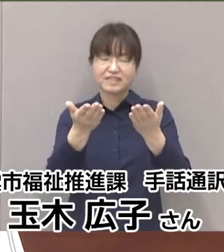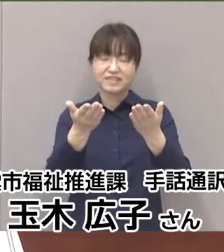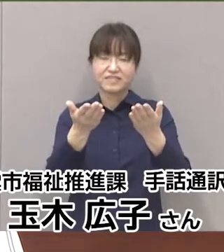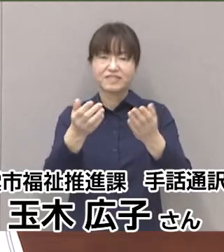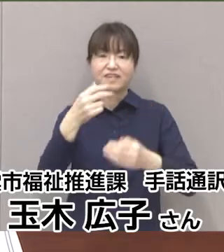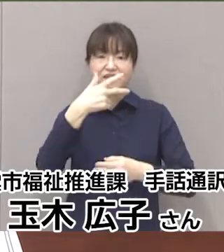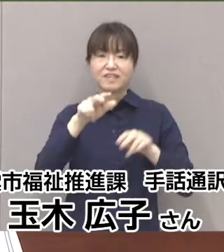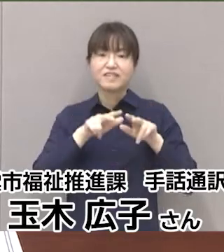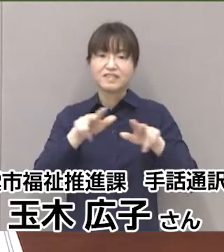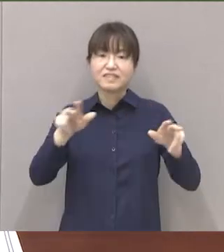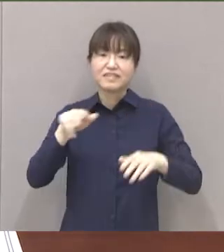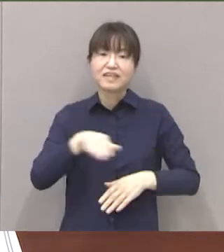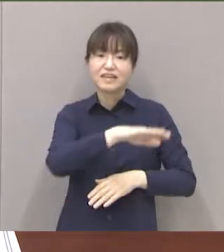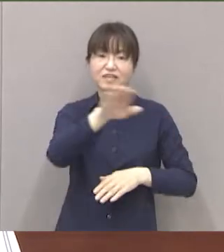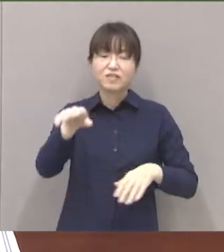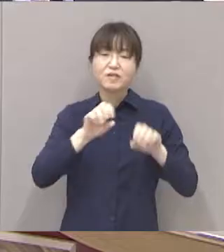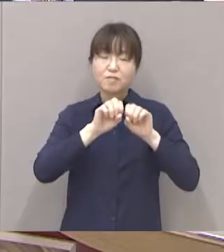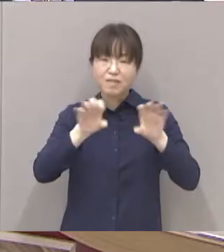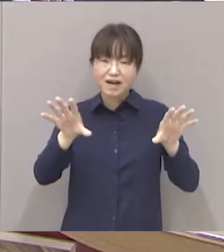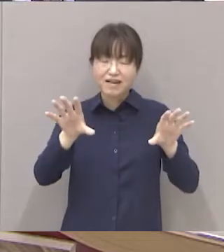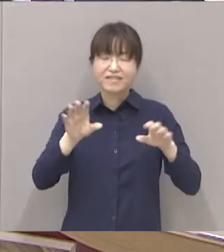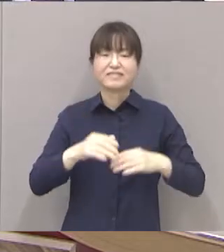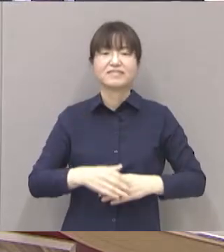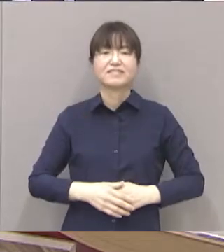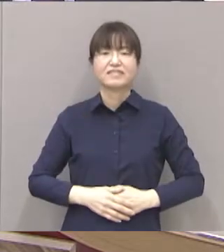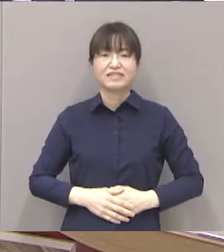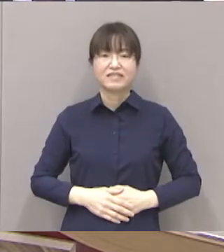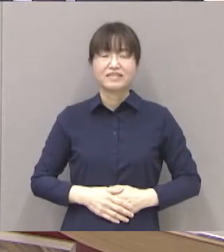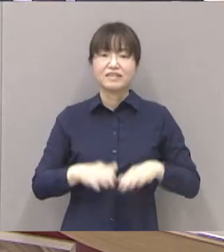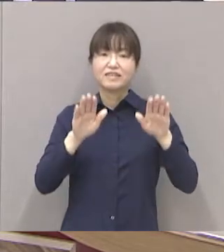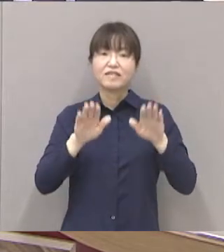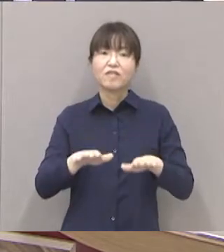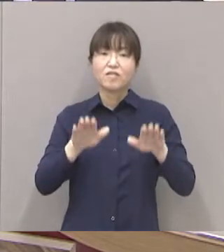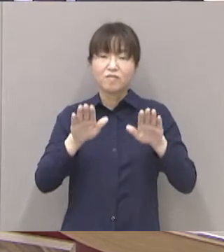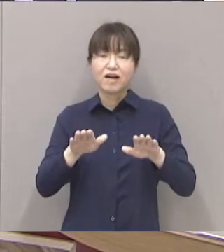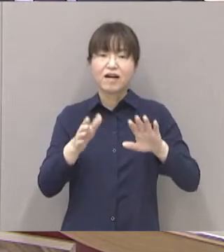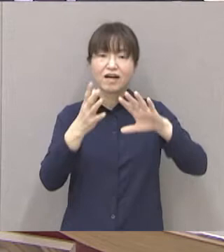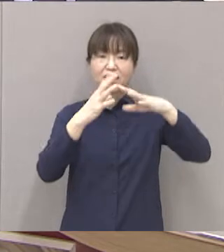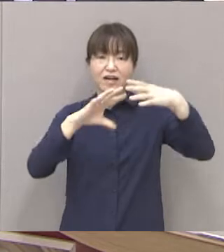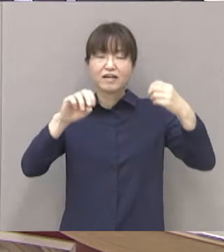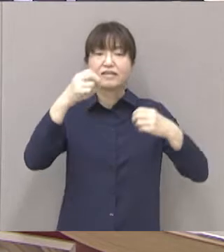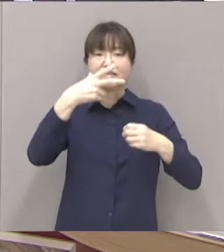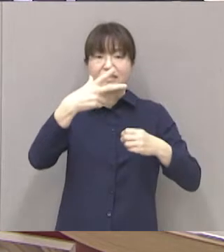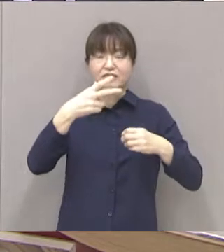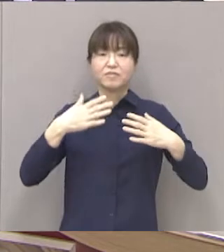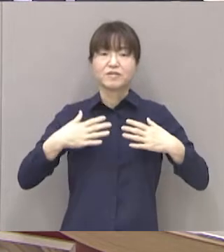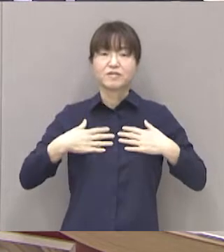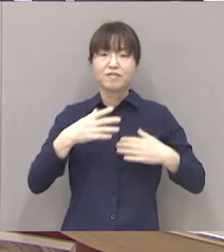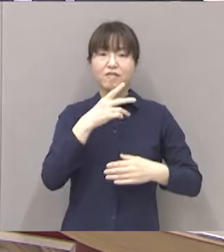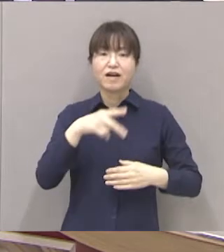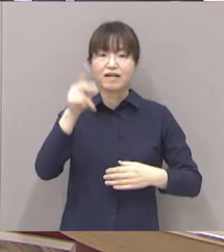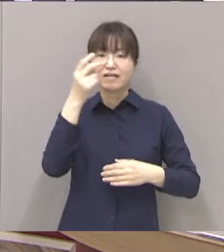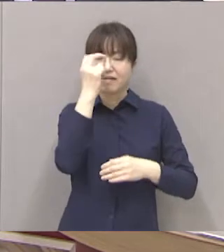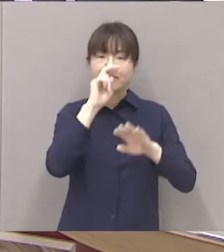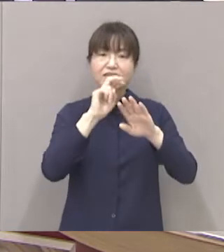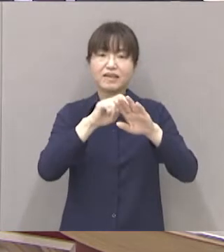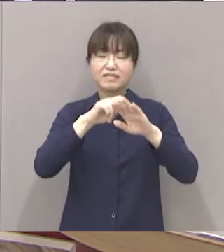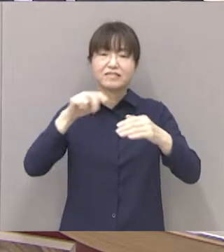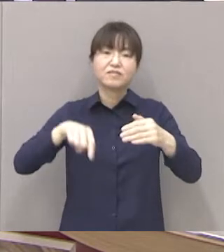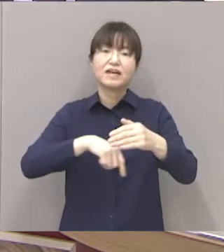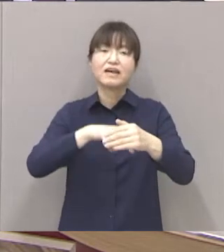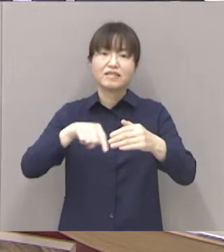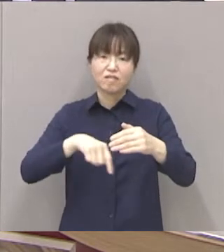姿勢の広場の時間です今回は出雲市の肺がん検診がどのように変わるの